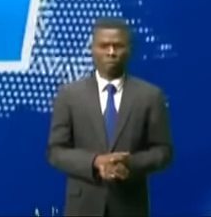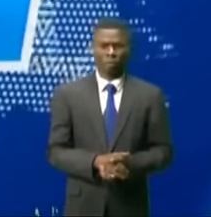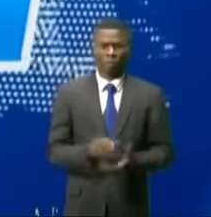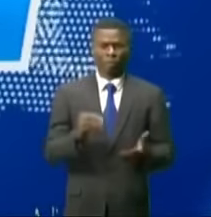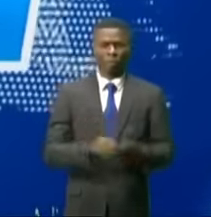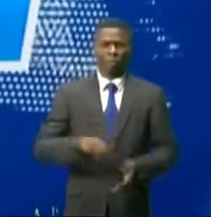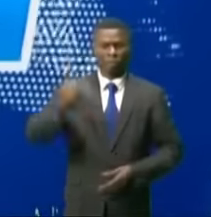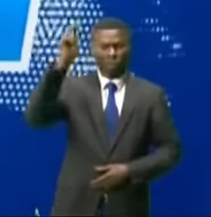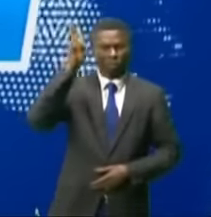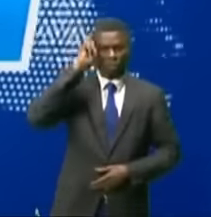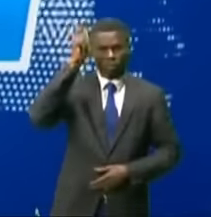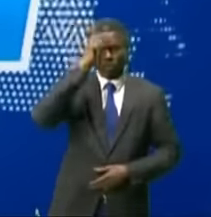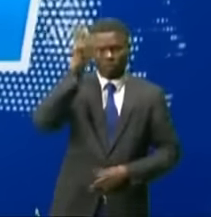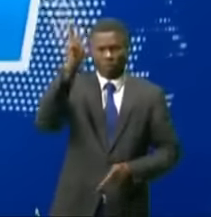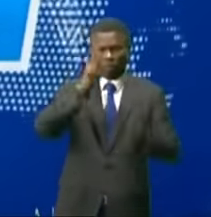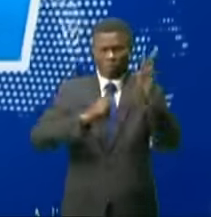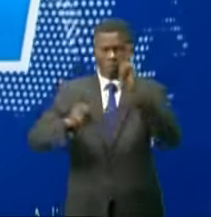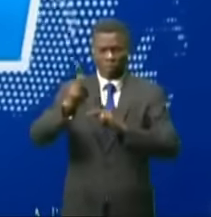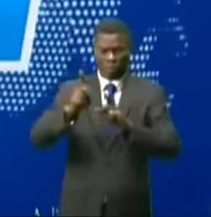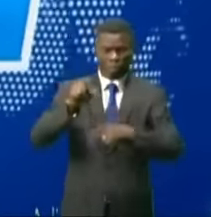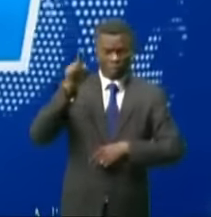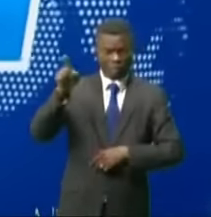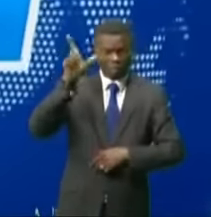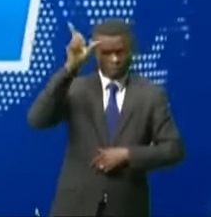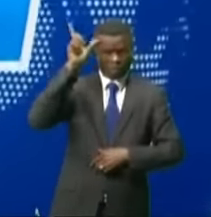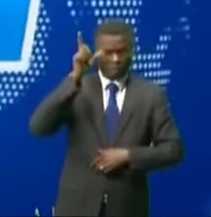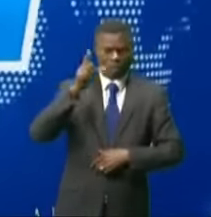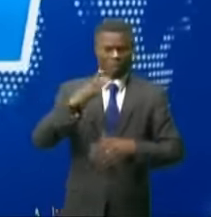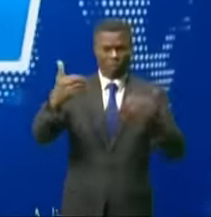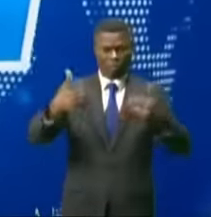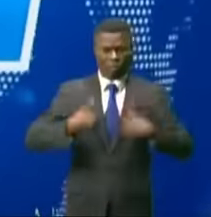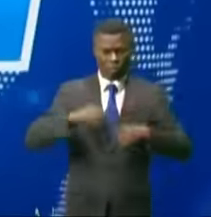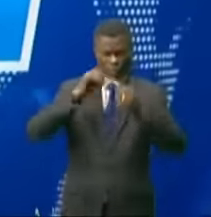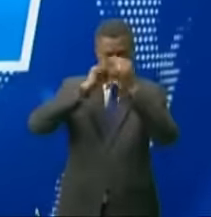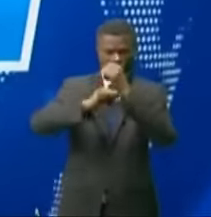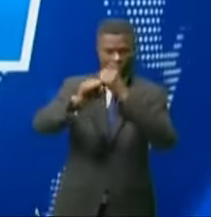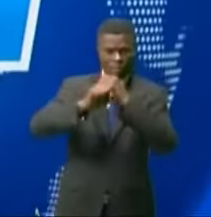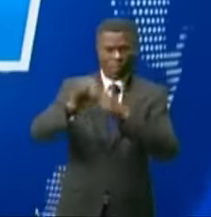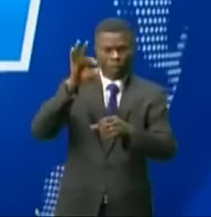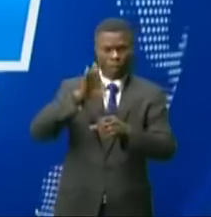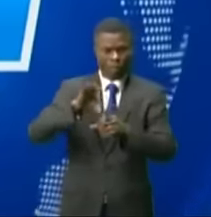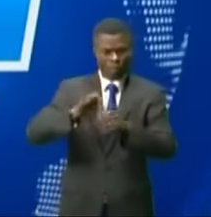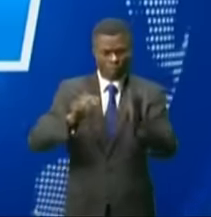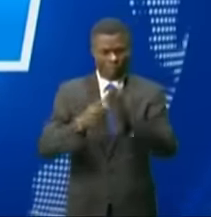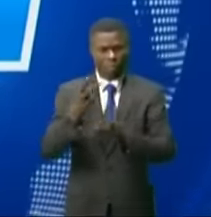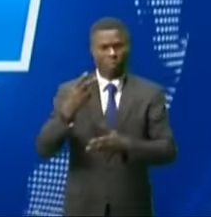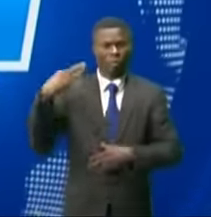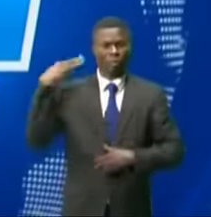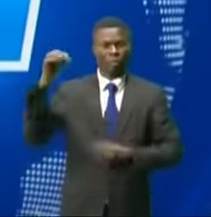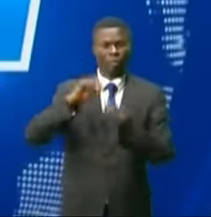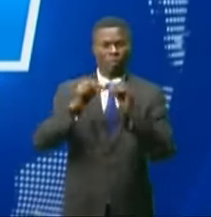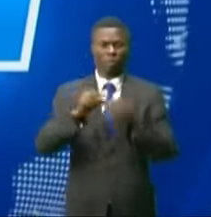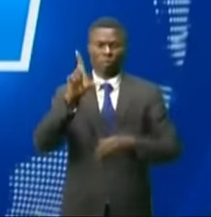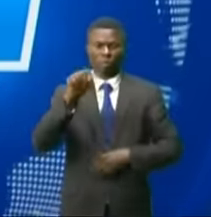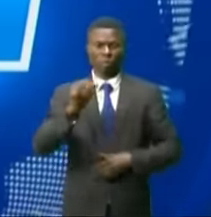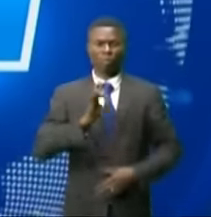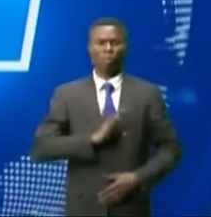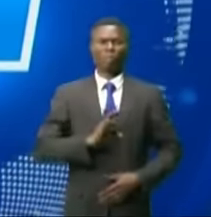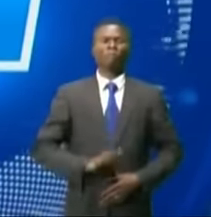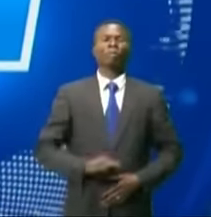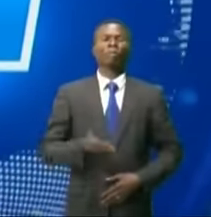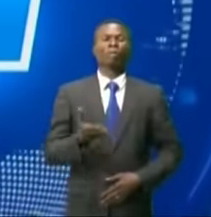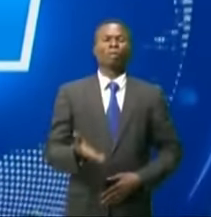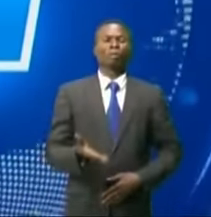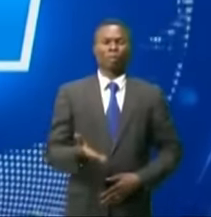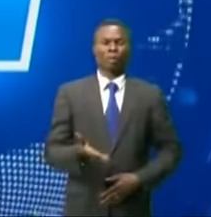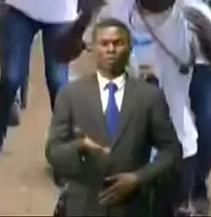Et dans l'Okatanga, la population de ce coin vient d'être sensibilisée et mobilisée pour la réélection du candidat numéro 20, Félix Antoine